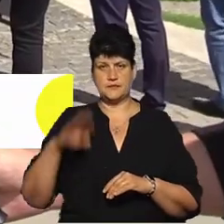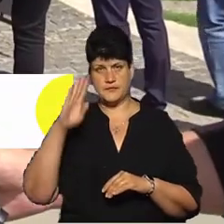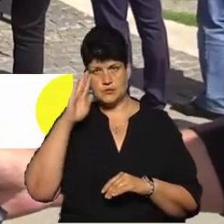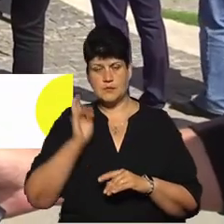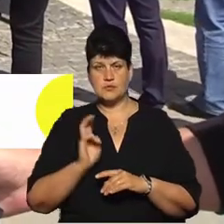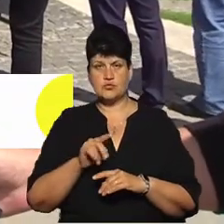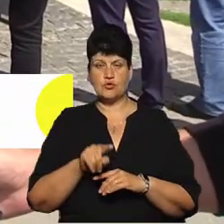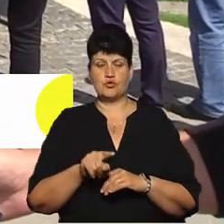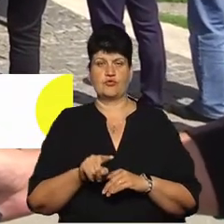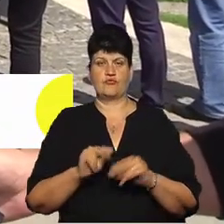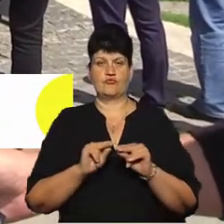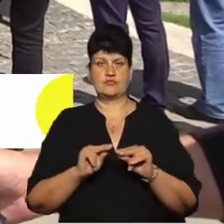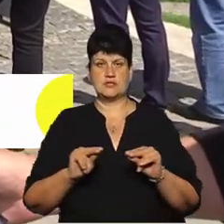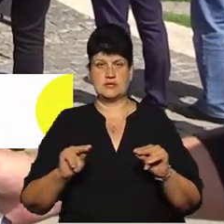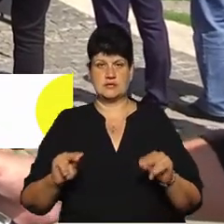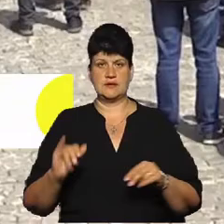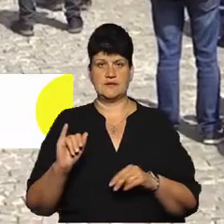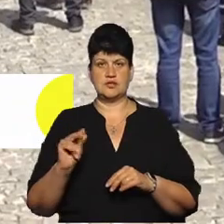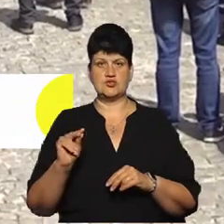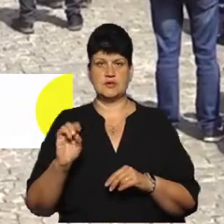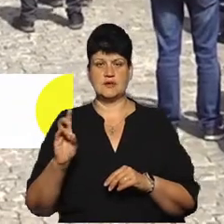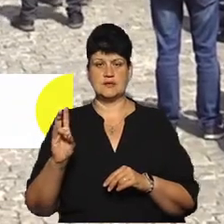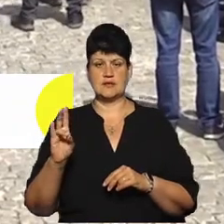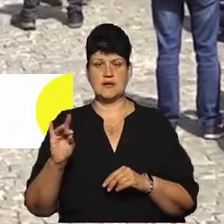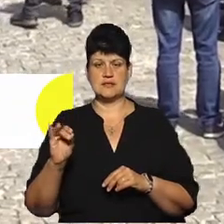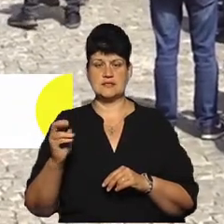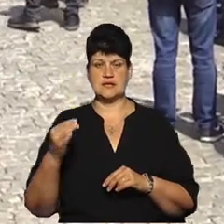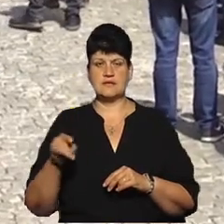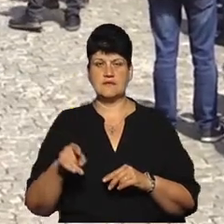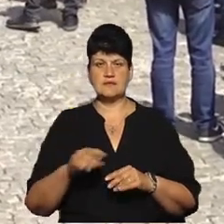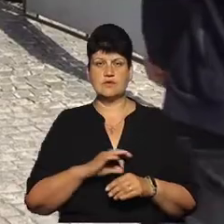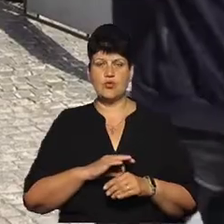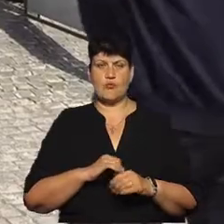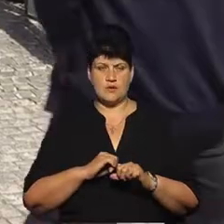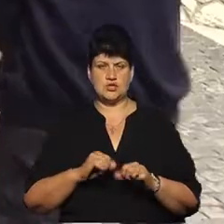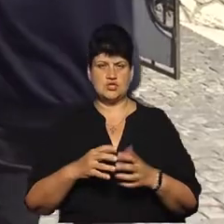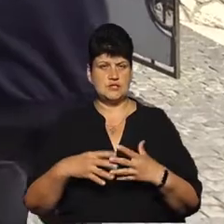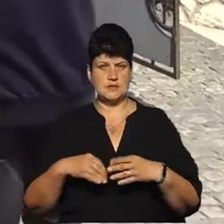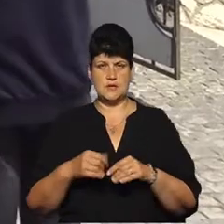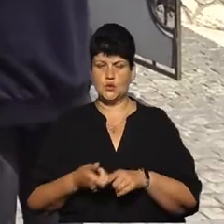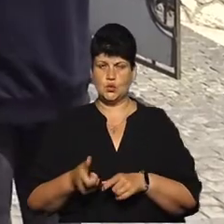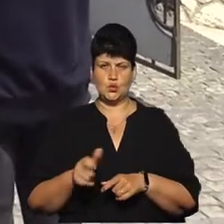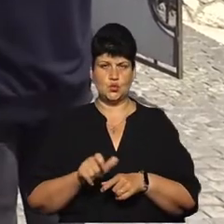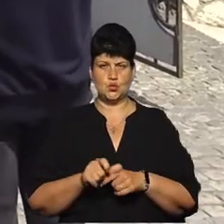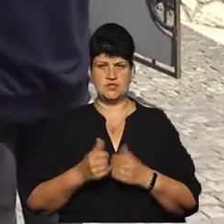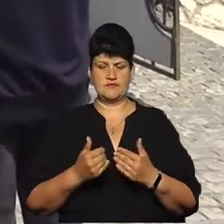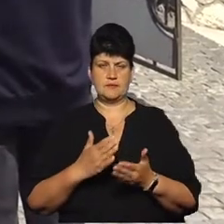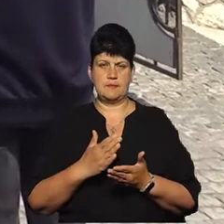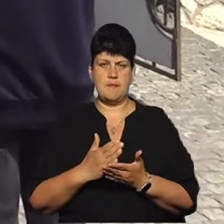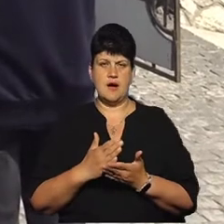шкільний вчитель Іван Чернецький. Він виховувався в такій патріотичній сім'ї. Дуже він якийсь мав